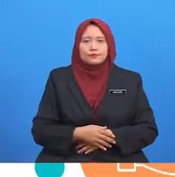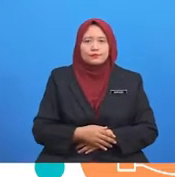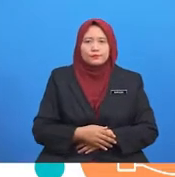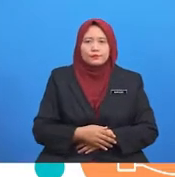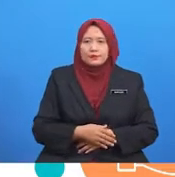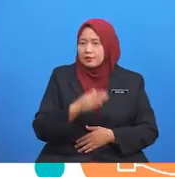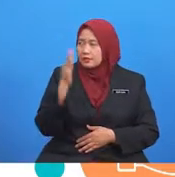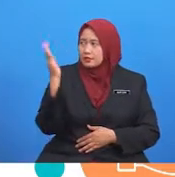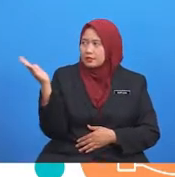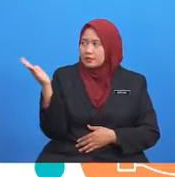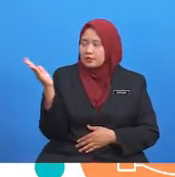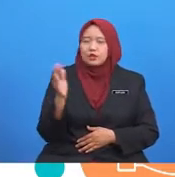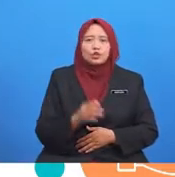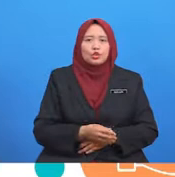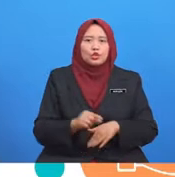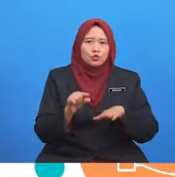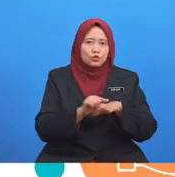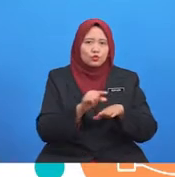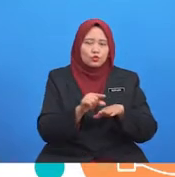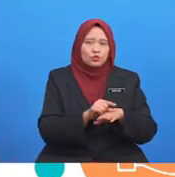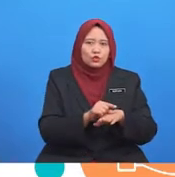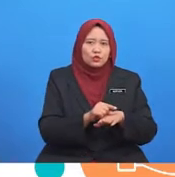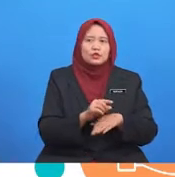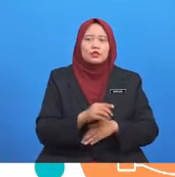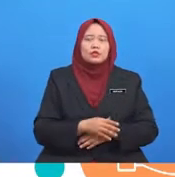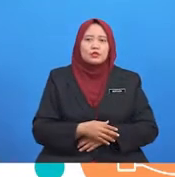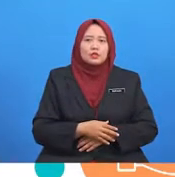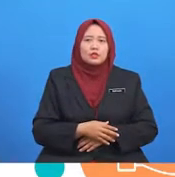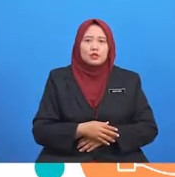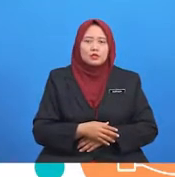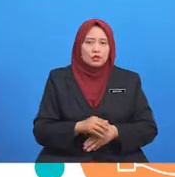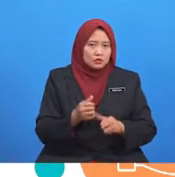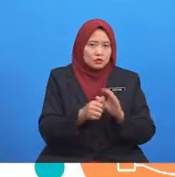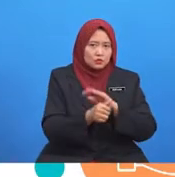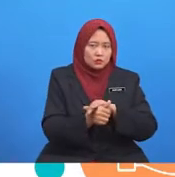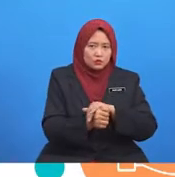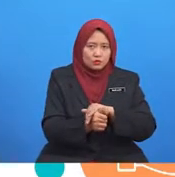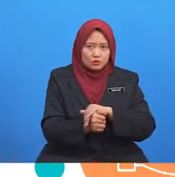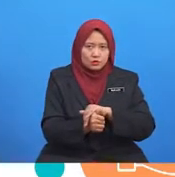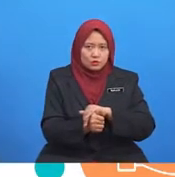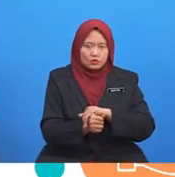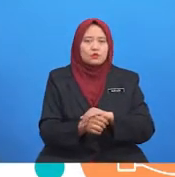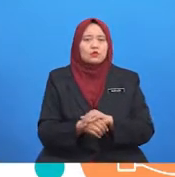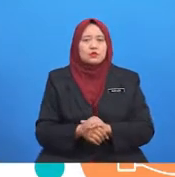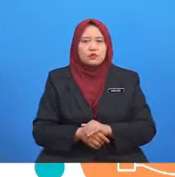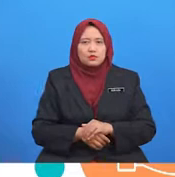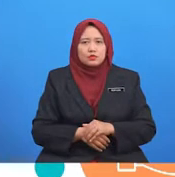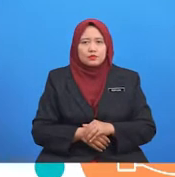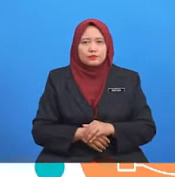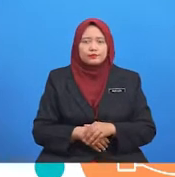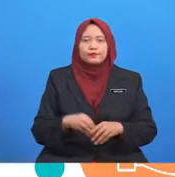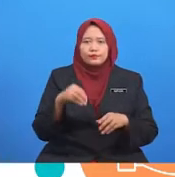Di sini cikgu gunakan gambar seekor kura-kura sebagai rujukan. Daripada gambar